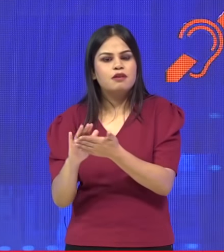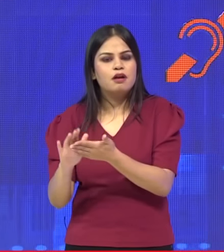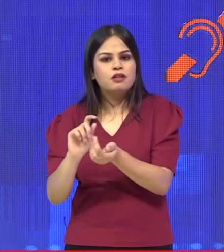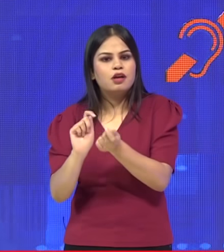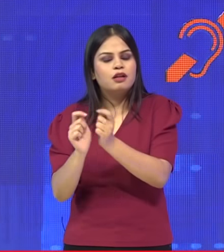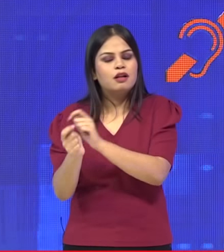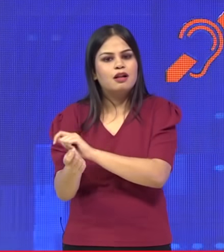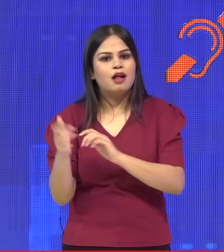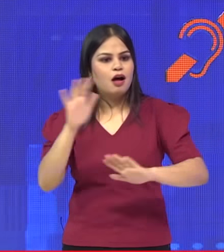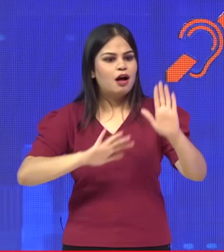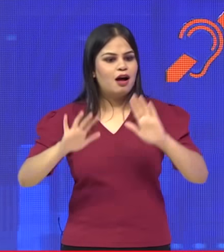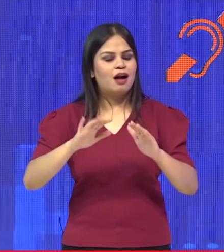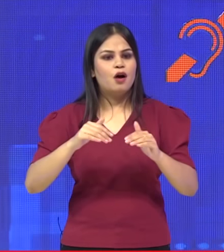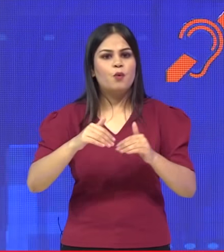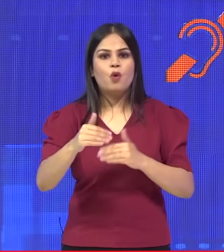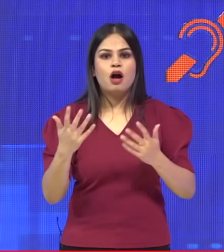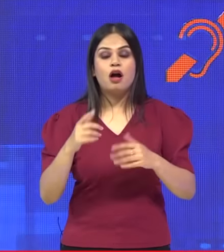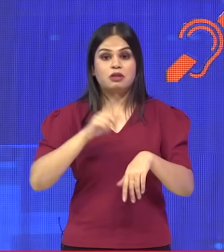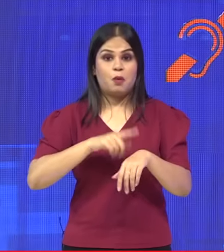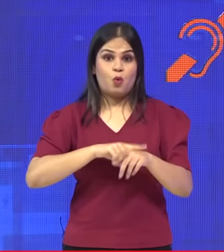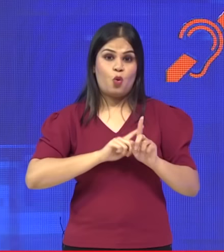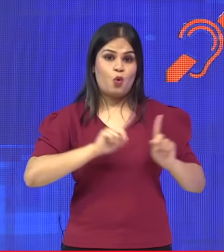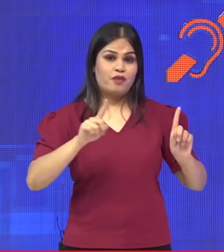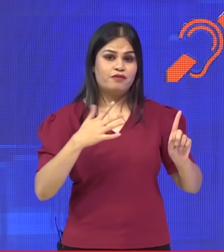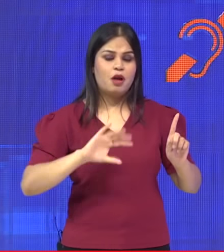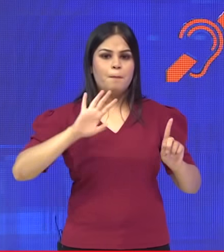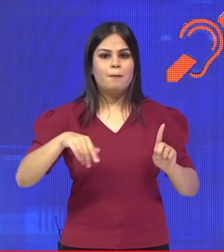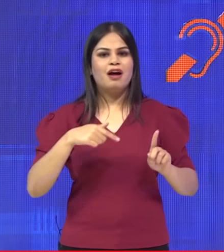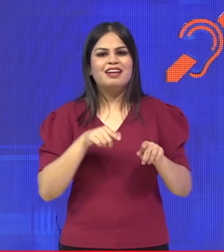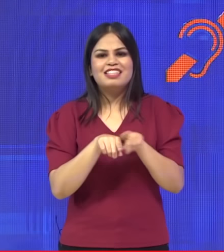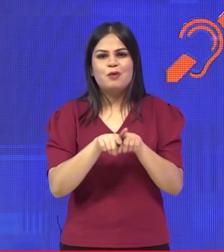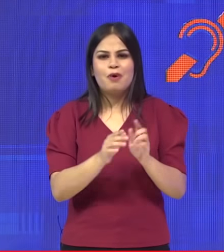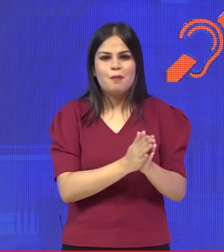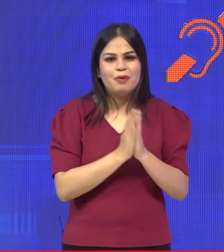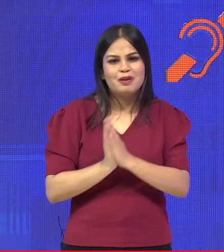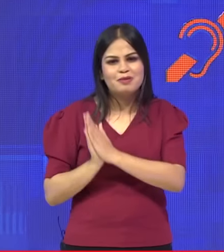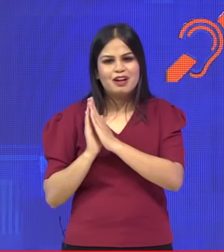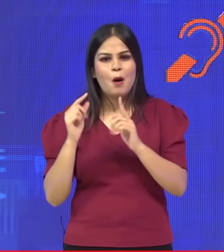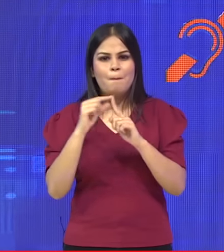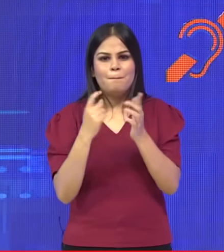आफ्टर बहुत समय के बाद आई डिड प्रेम रतन धन पे